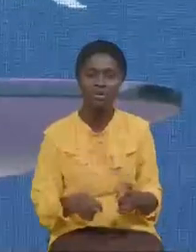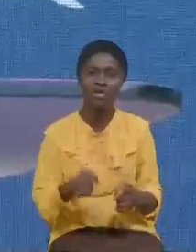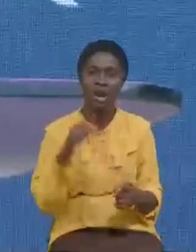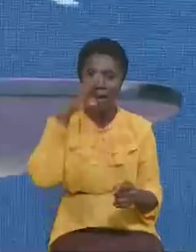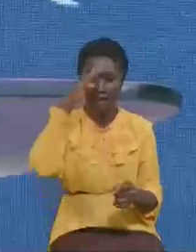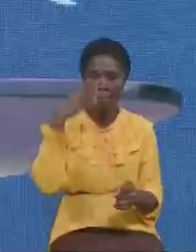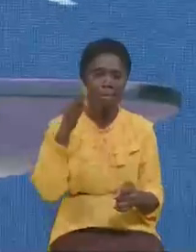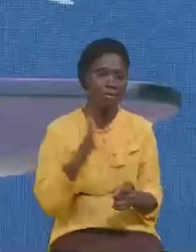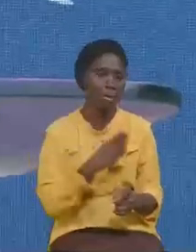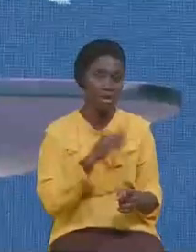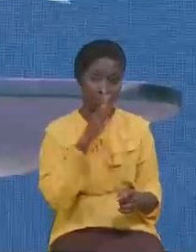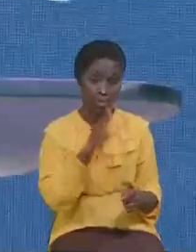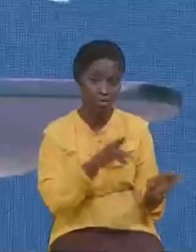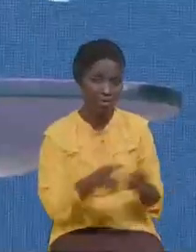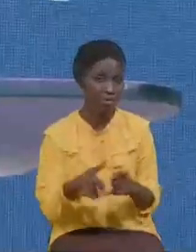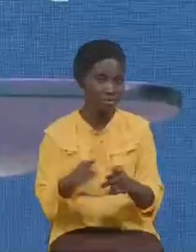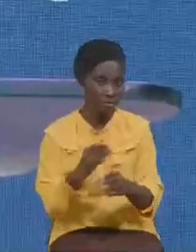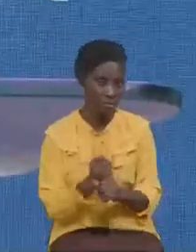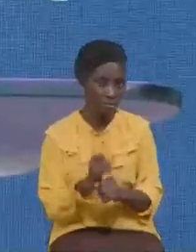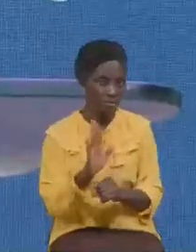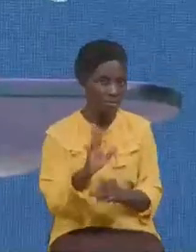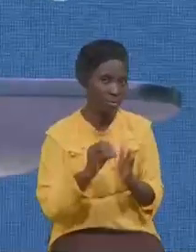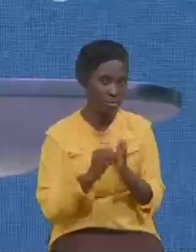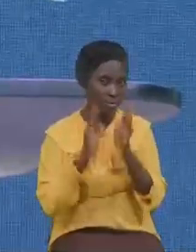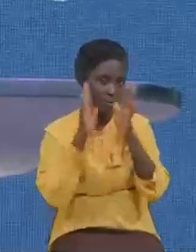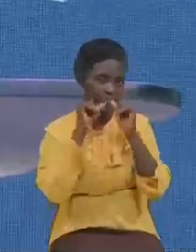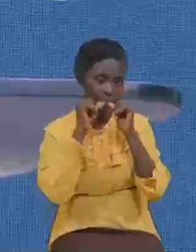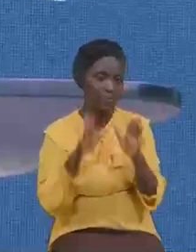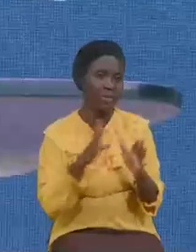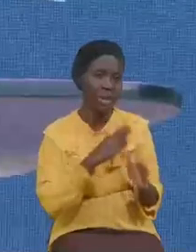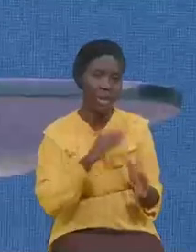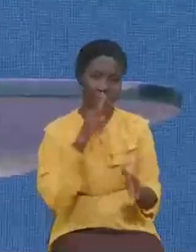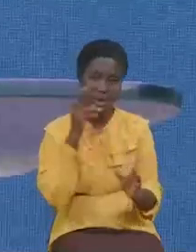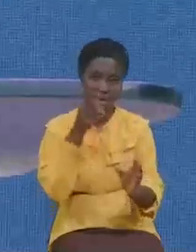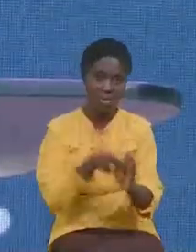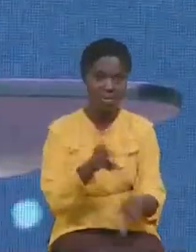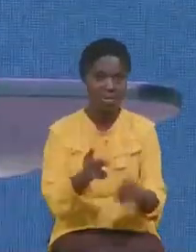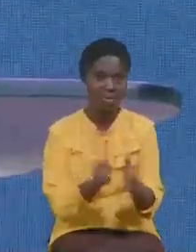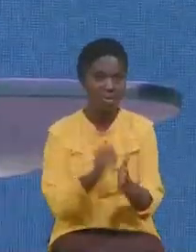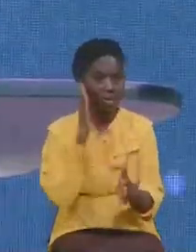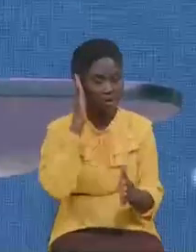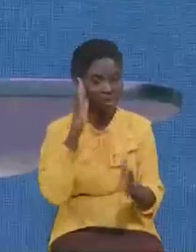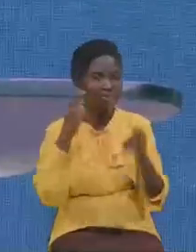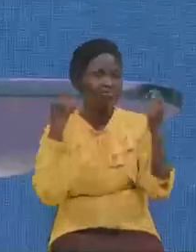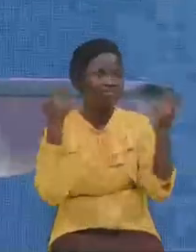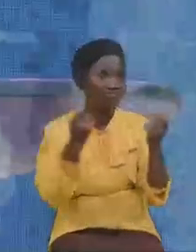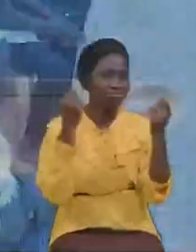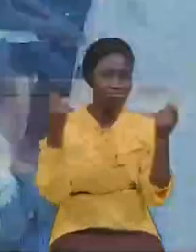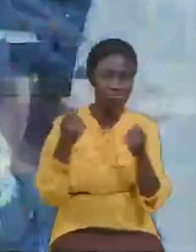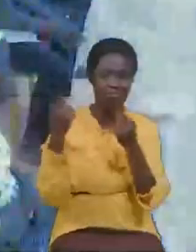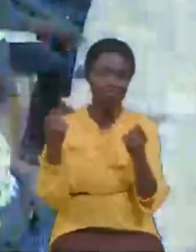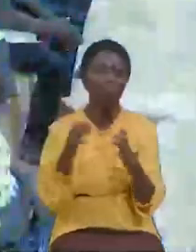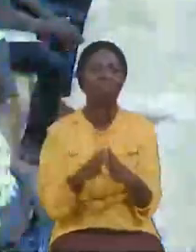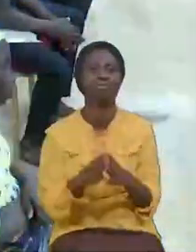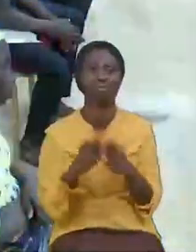que vous receviez votre miracle pour avoir part à ceux qui vont célébrer. Merci, que le